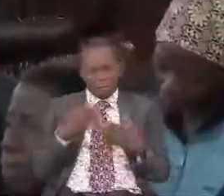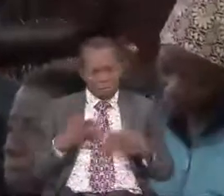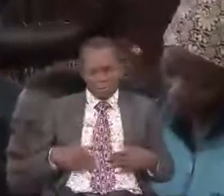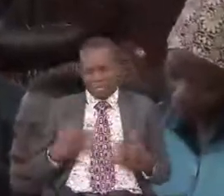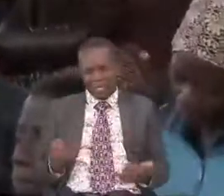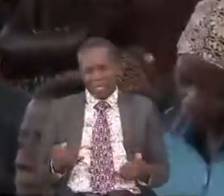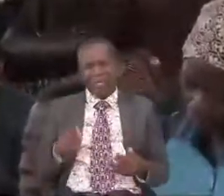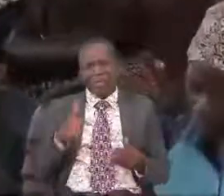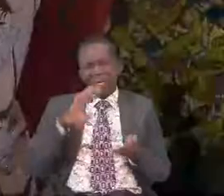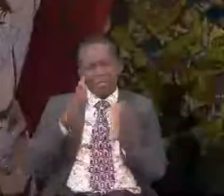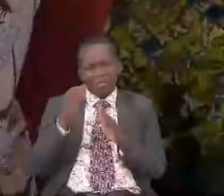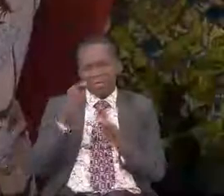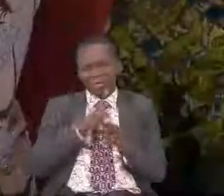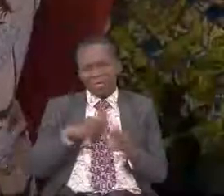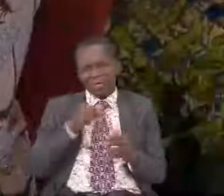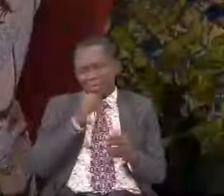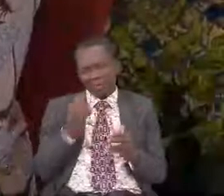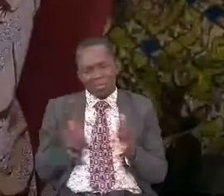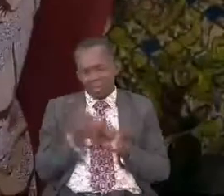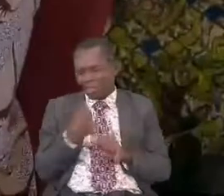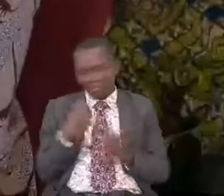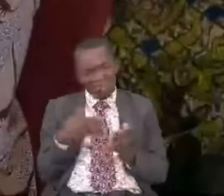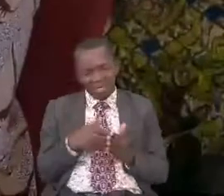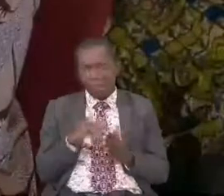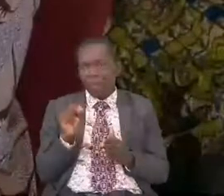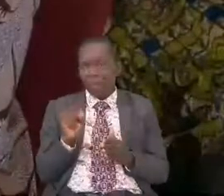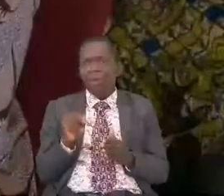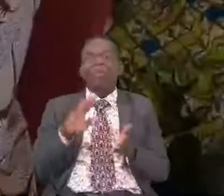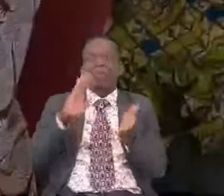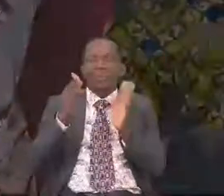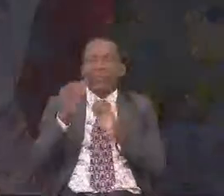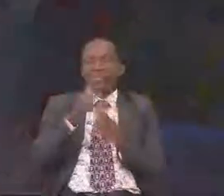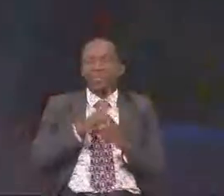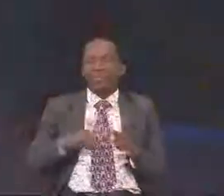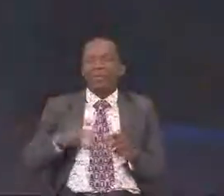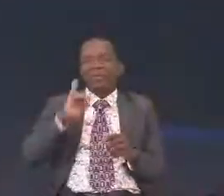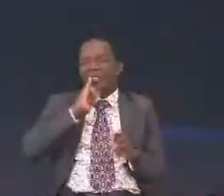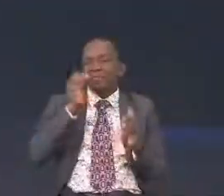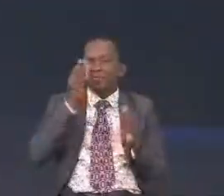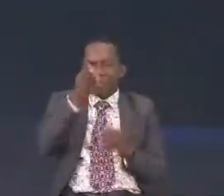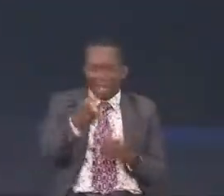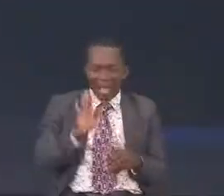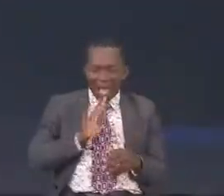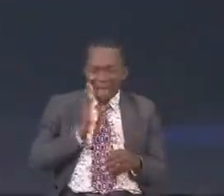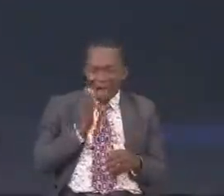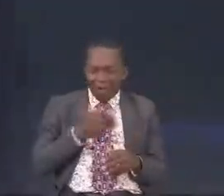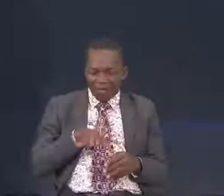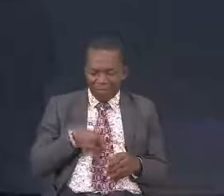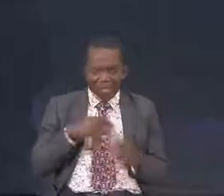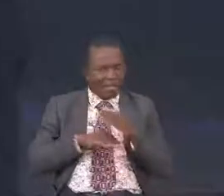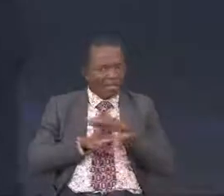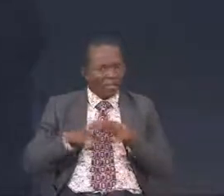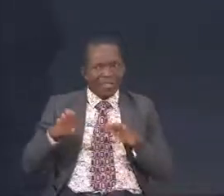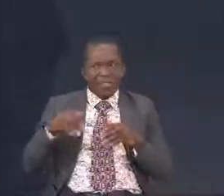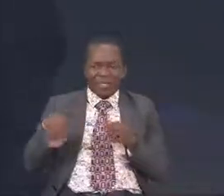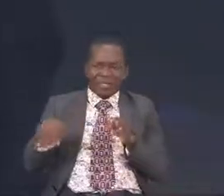c'est ça? La présence de Dieu est toujours là. Nos sentiments ne chassent pas Dieu. Notre vue ne chasse